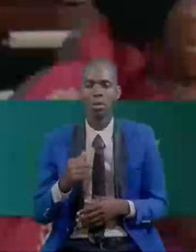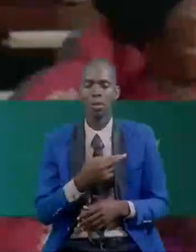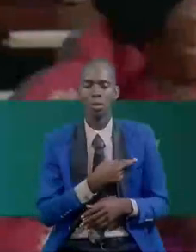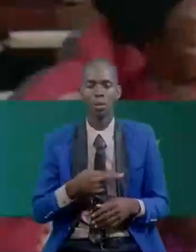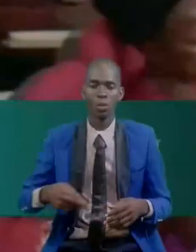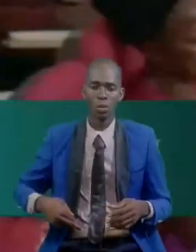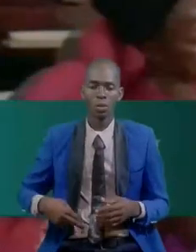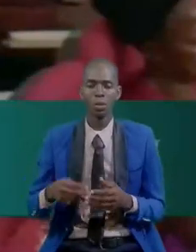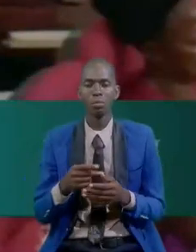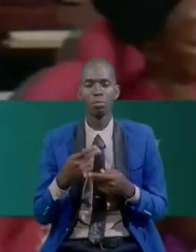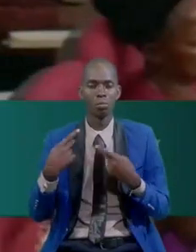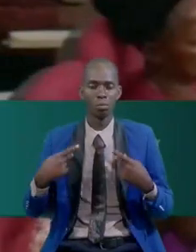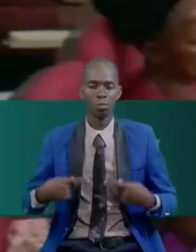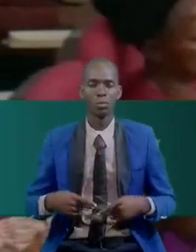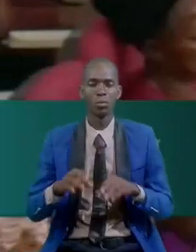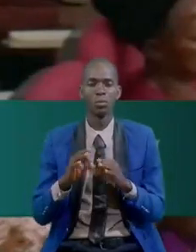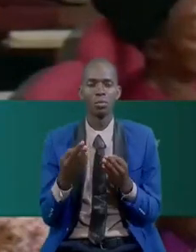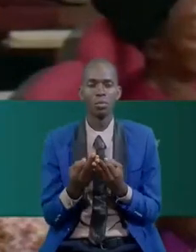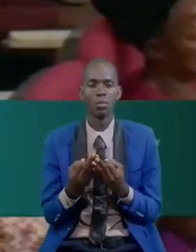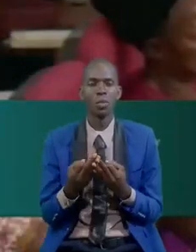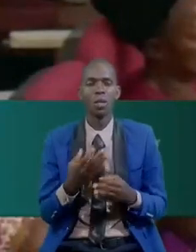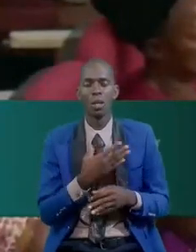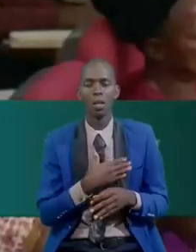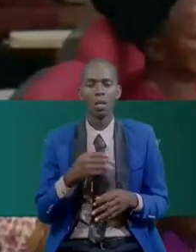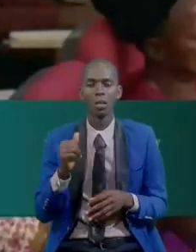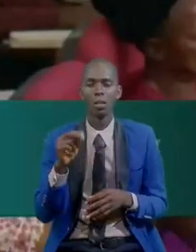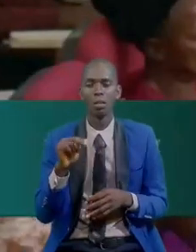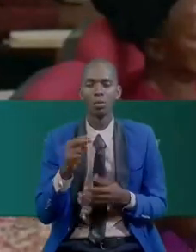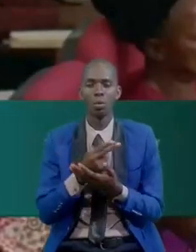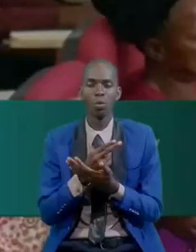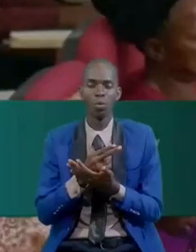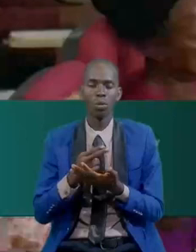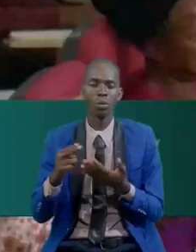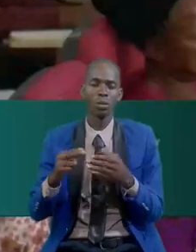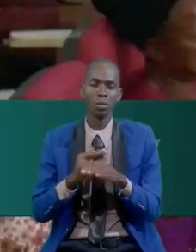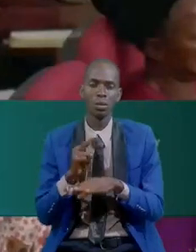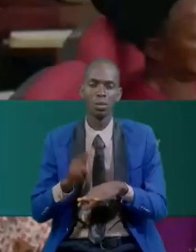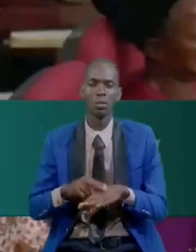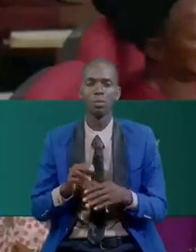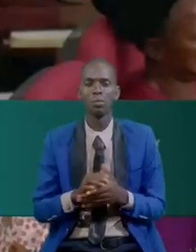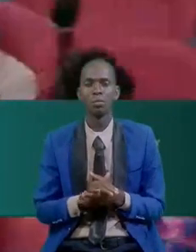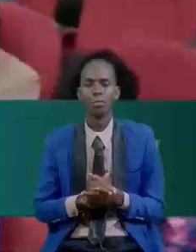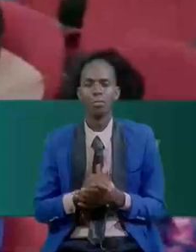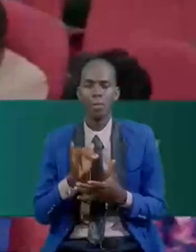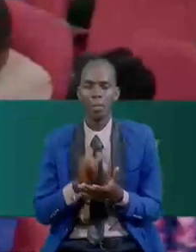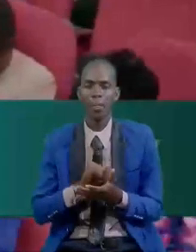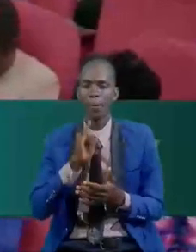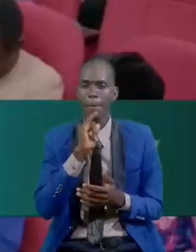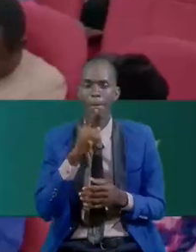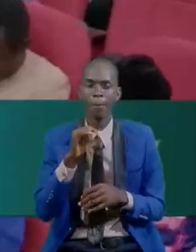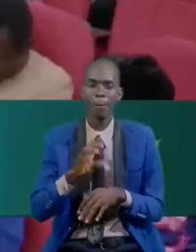sacerdoce royal. Dites-moi ce qui suit dans votre Bible et une nation sainte. Ça, c'est